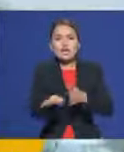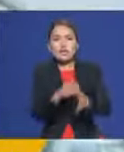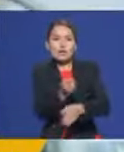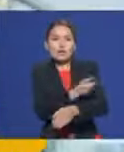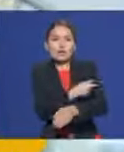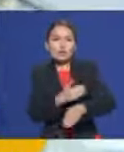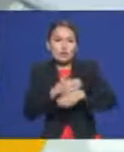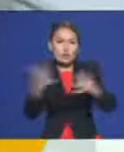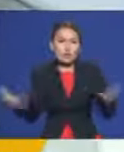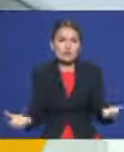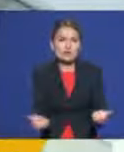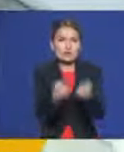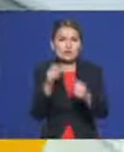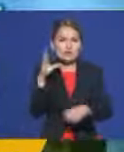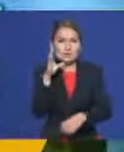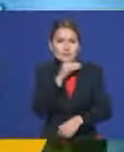көмек көрсету қызметіне жеткізді.